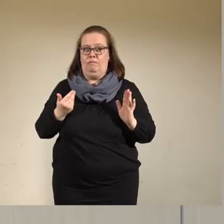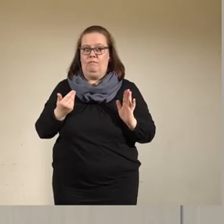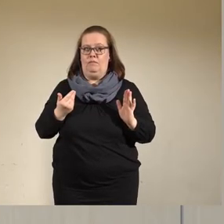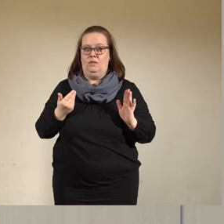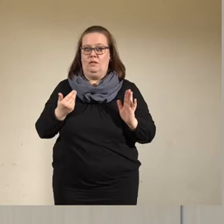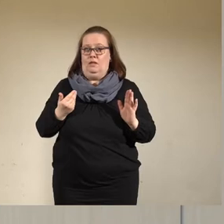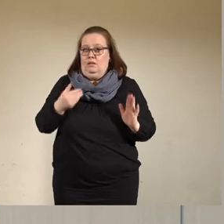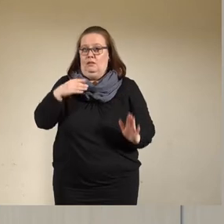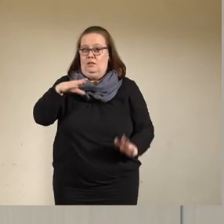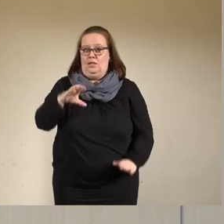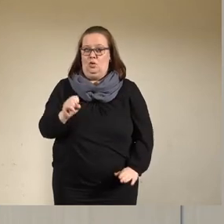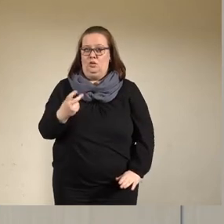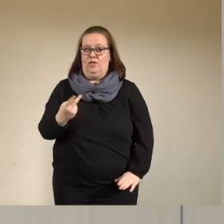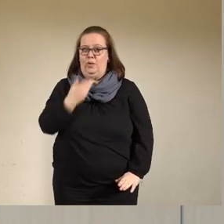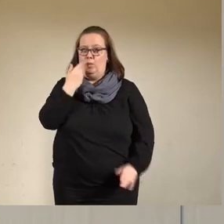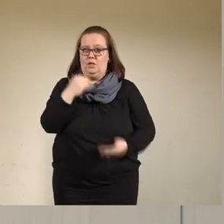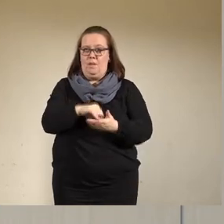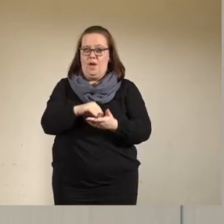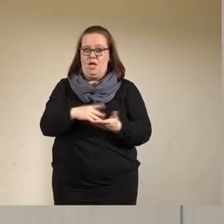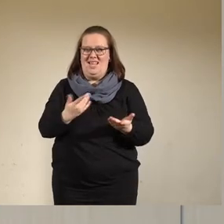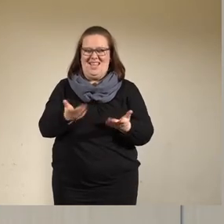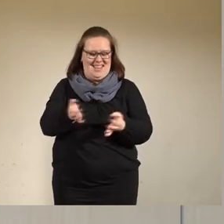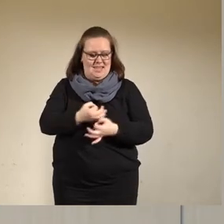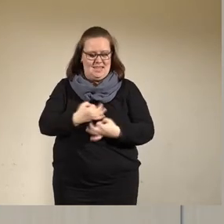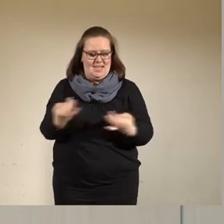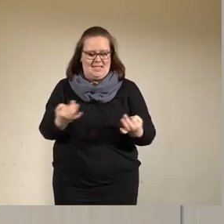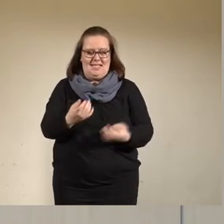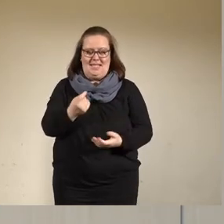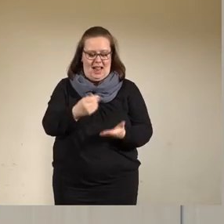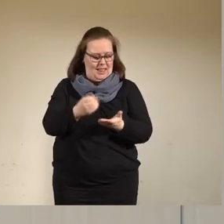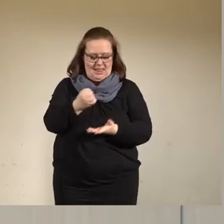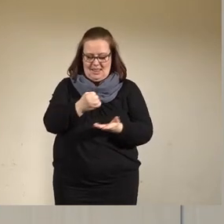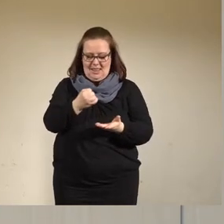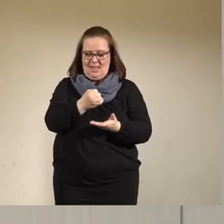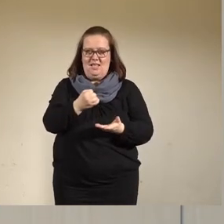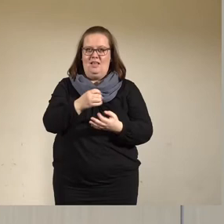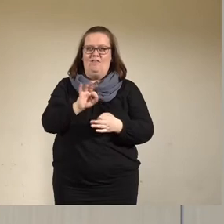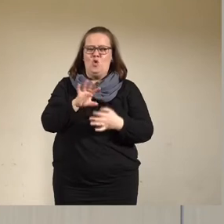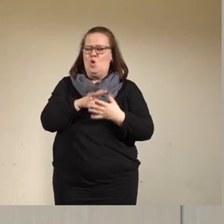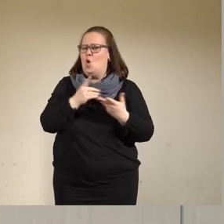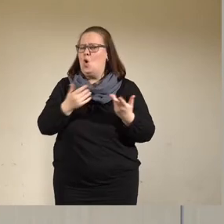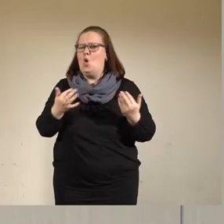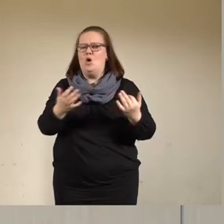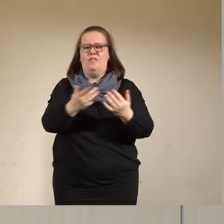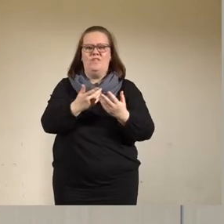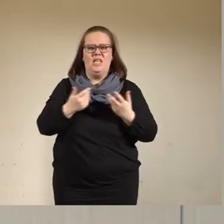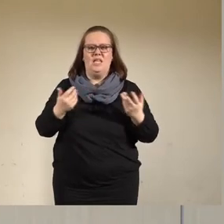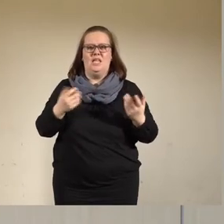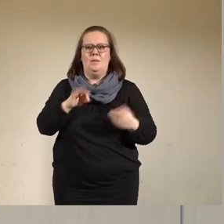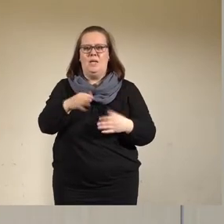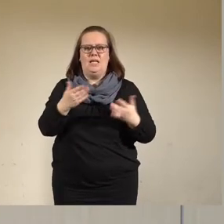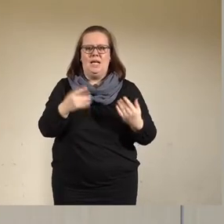CO2 ist nicht dabei. Also es ist kein größerer Posten zu finden, der sich in irgendeiner Art und Weise